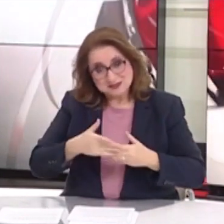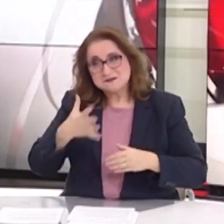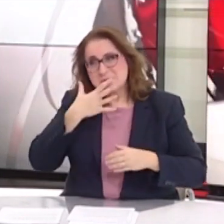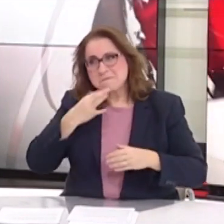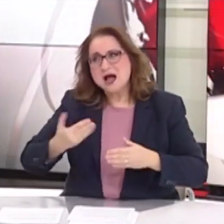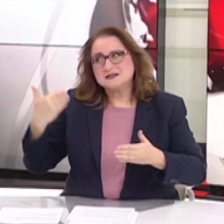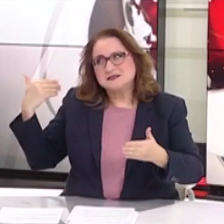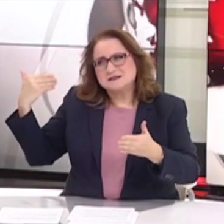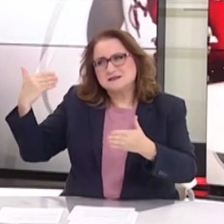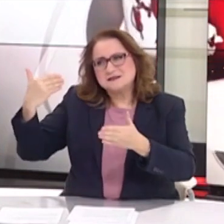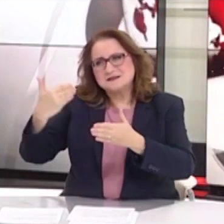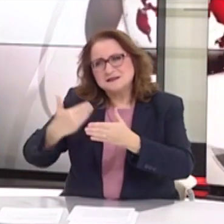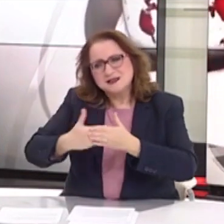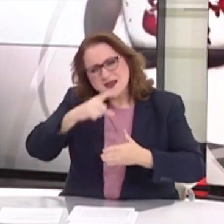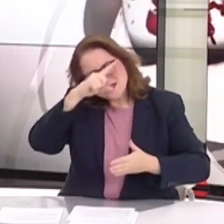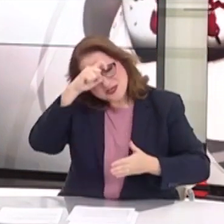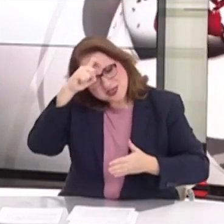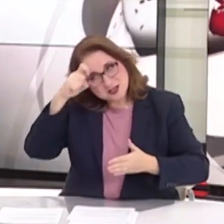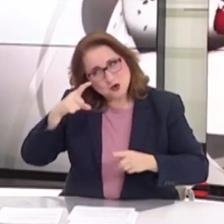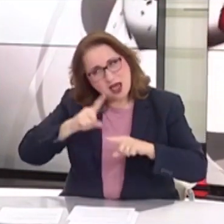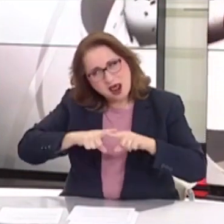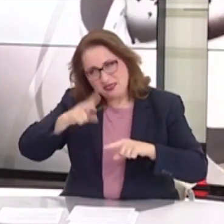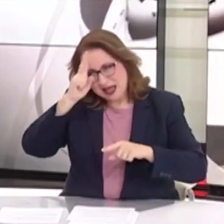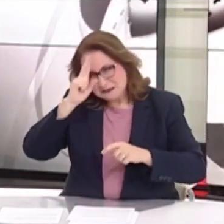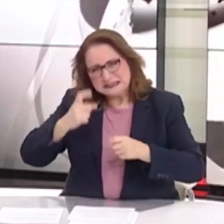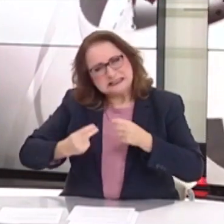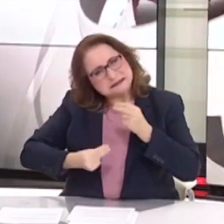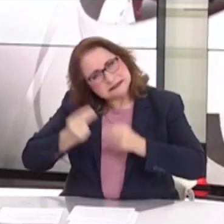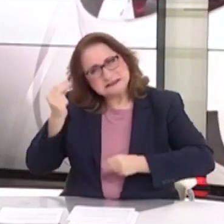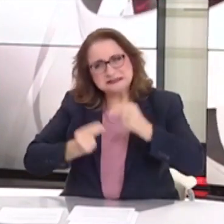δύσκολο στις σχέσεις των δύο χωρών και ανοίγει μια πιο